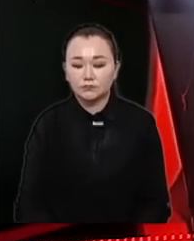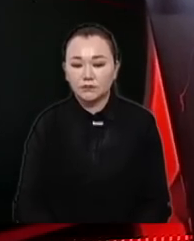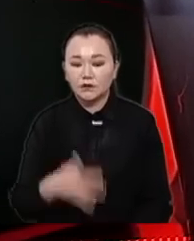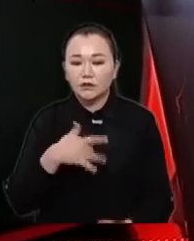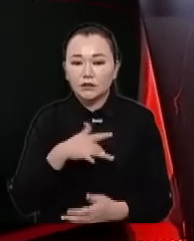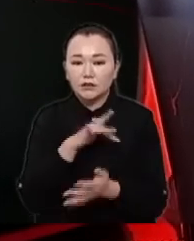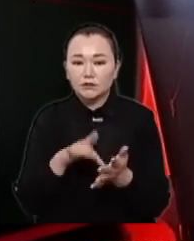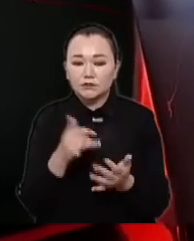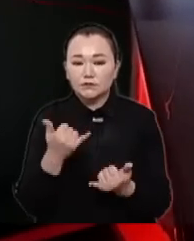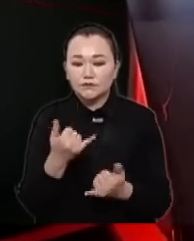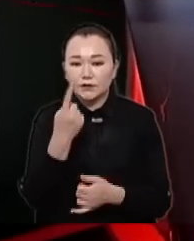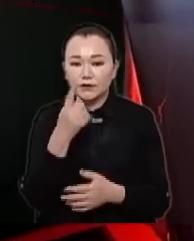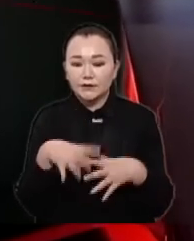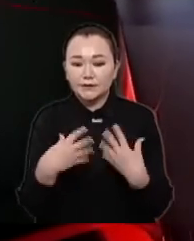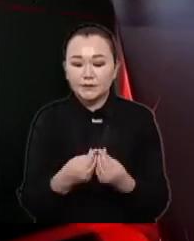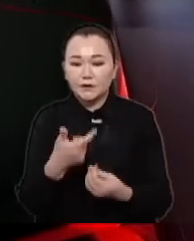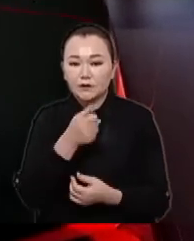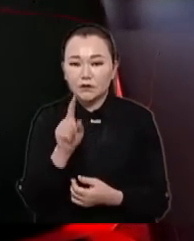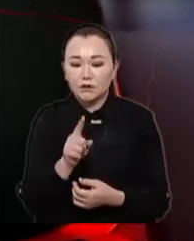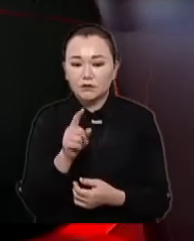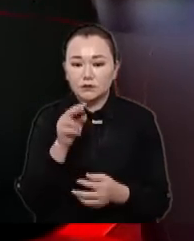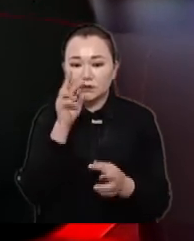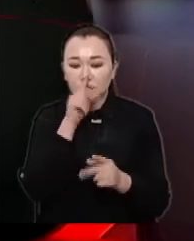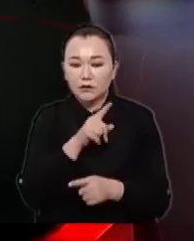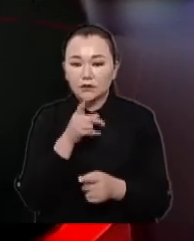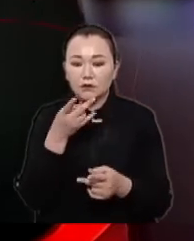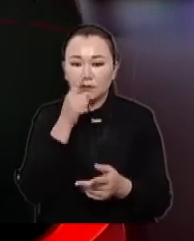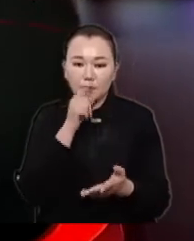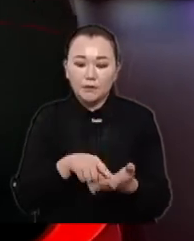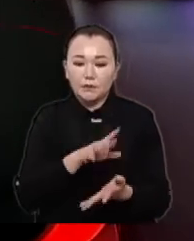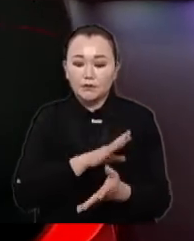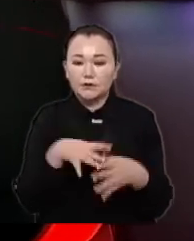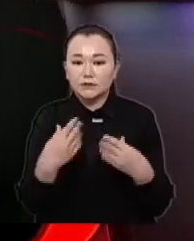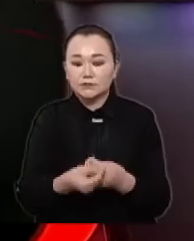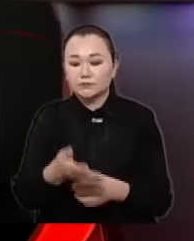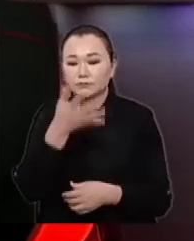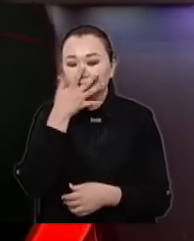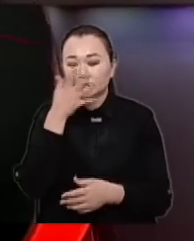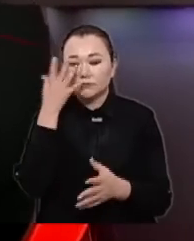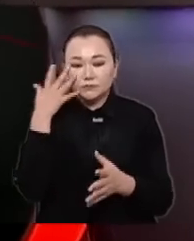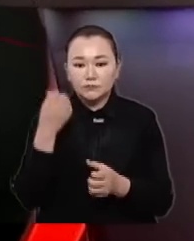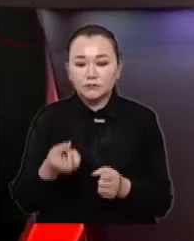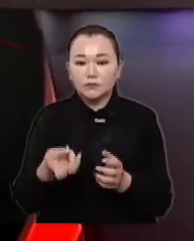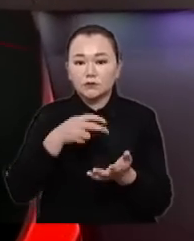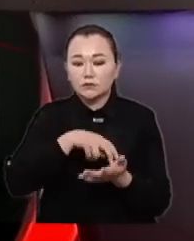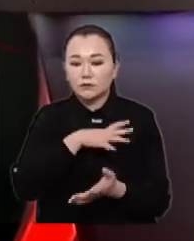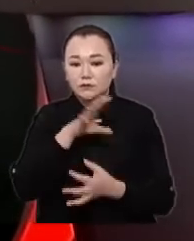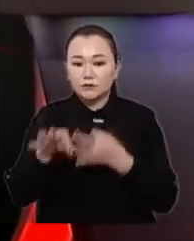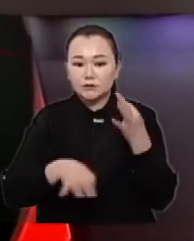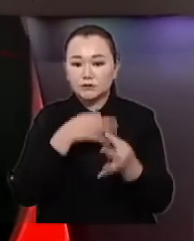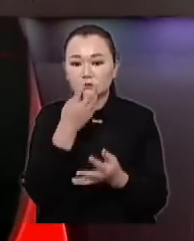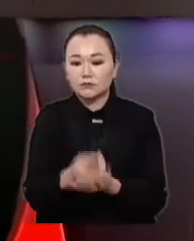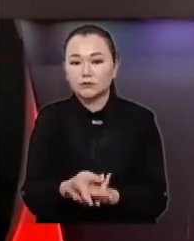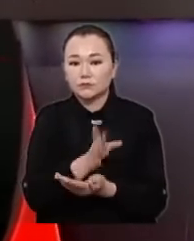Таразда бүгін бір отбасы газға ауланып қалды. Істеген отбасы мүшелері ұйқыдан тұрмай тәуліктеп жатып